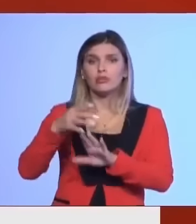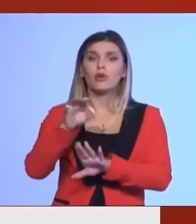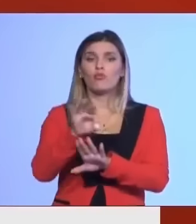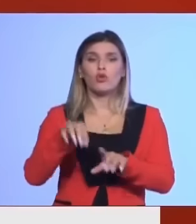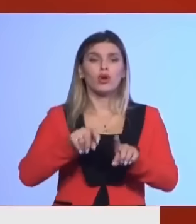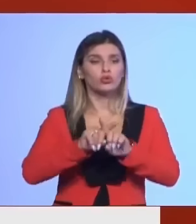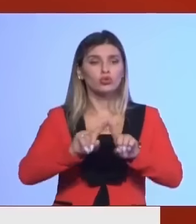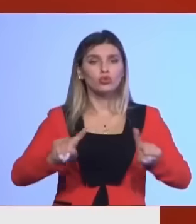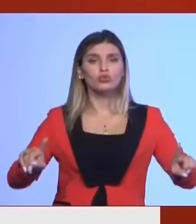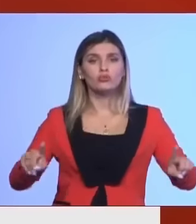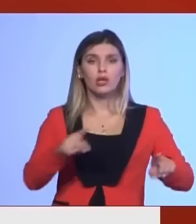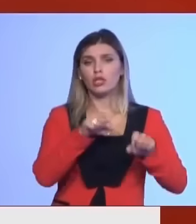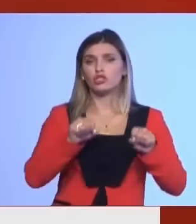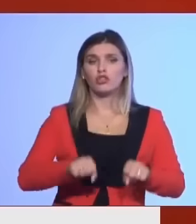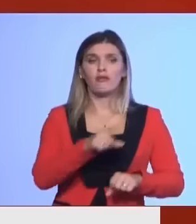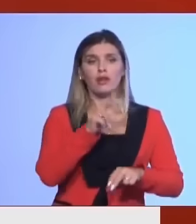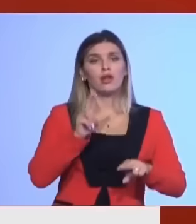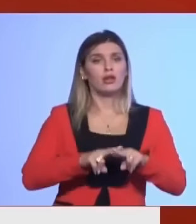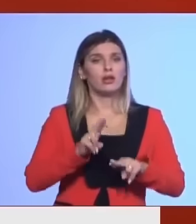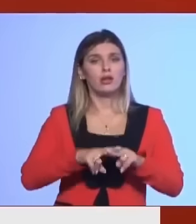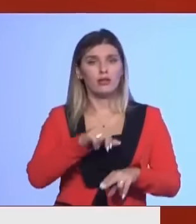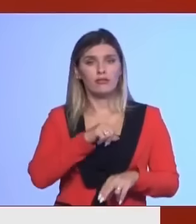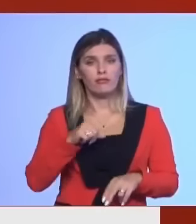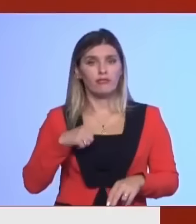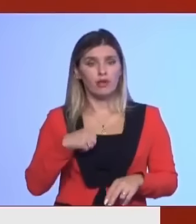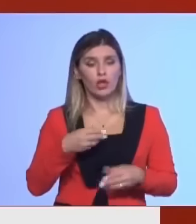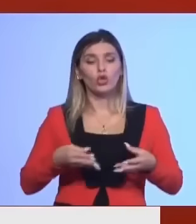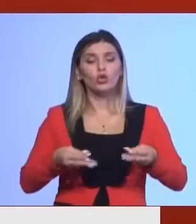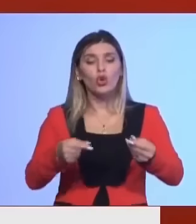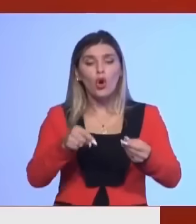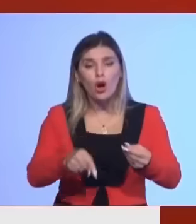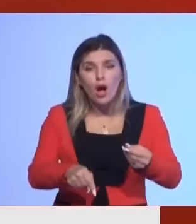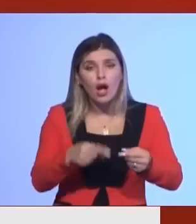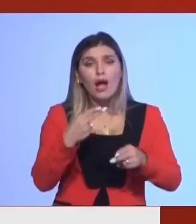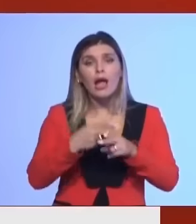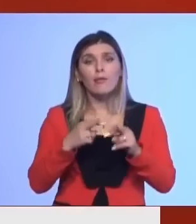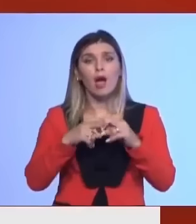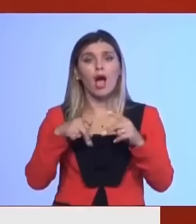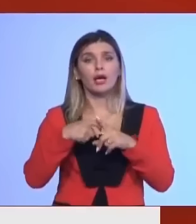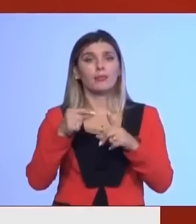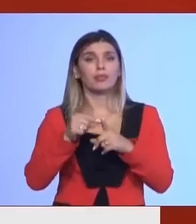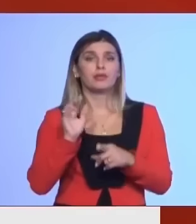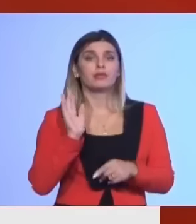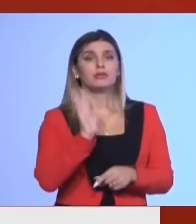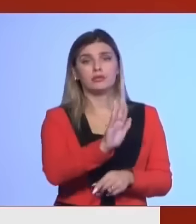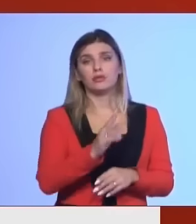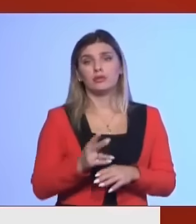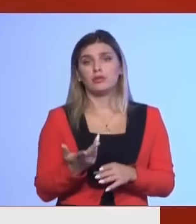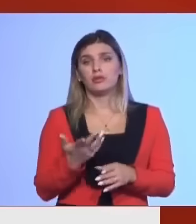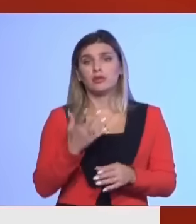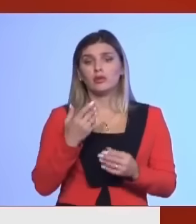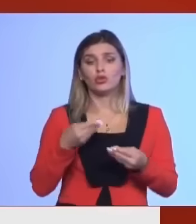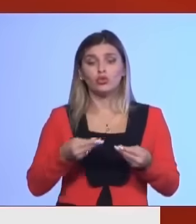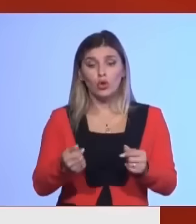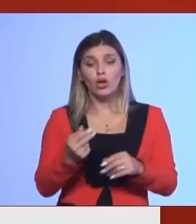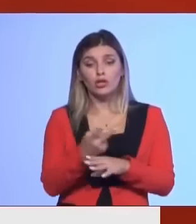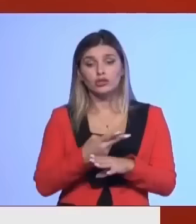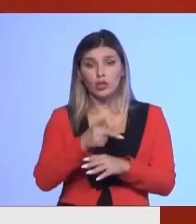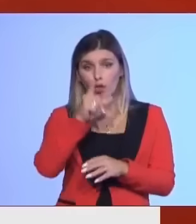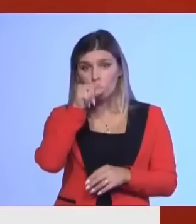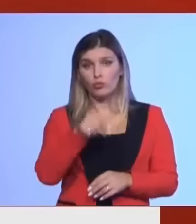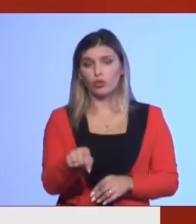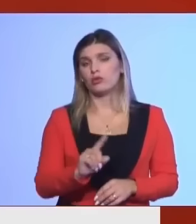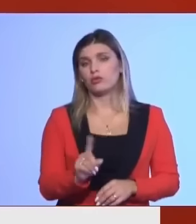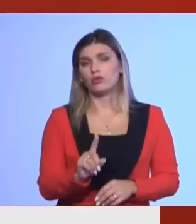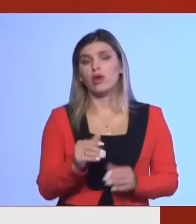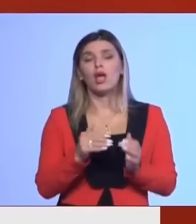ndryshme të qeverisjes Agim Aliut, që janë parapa në toka të AKP-s, pra janë parapa në toka që nuk kanë qenë të komunës dhe